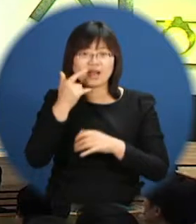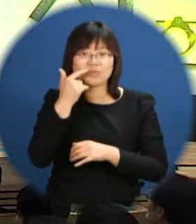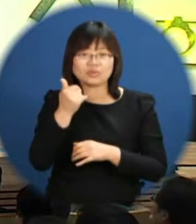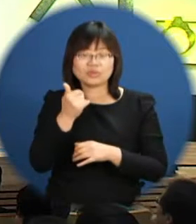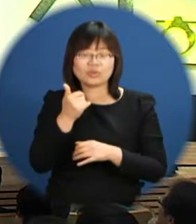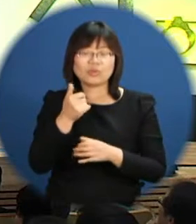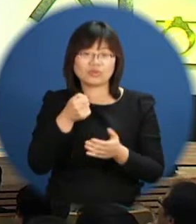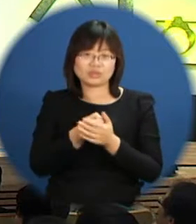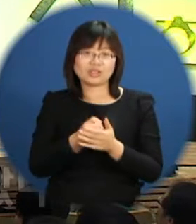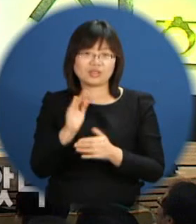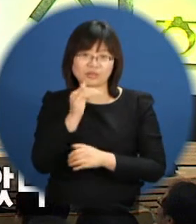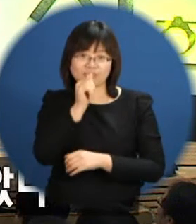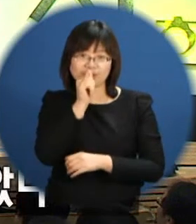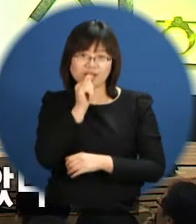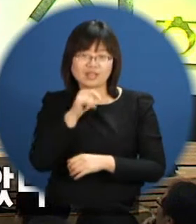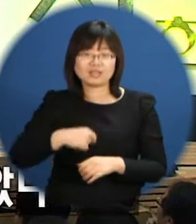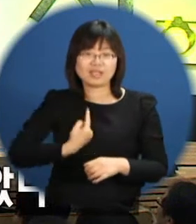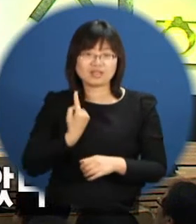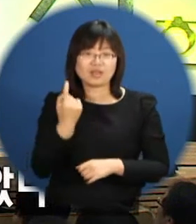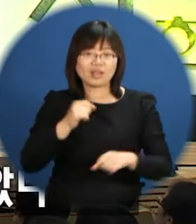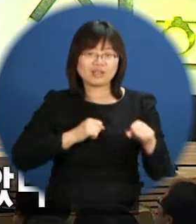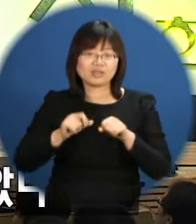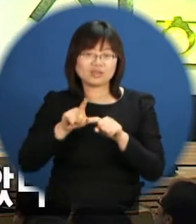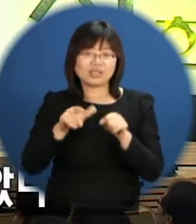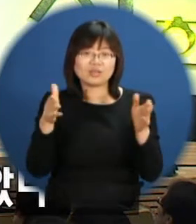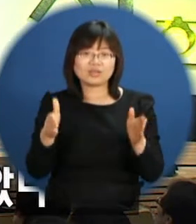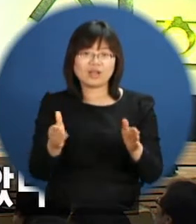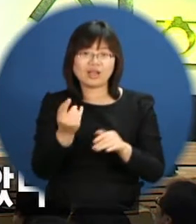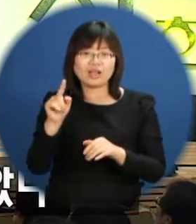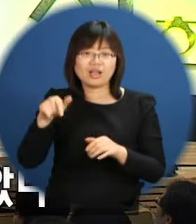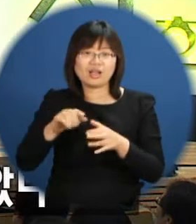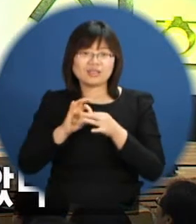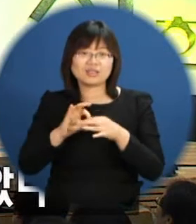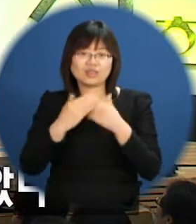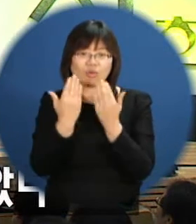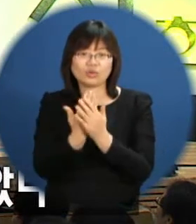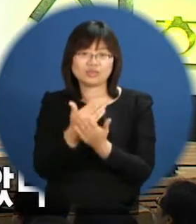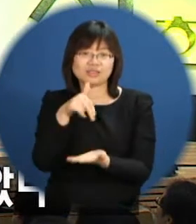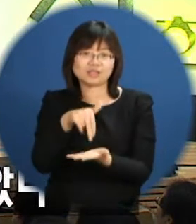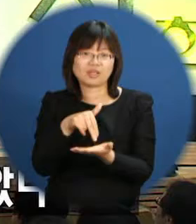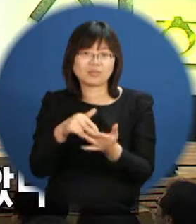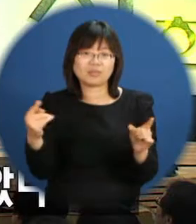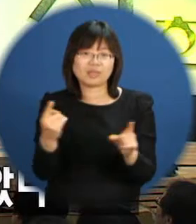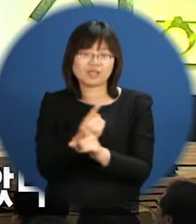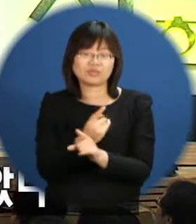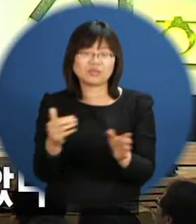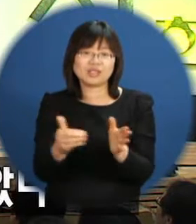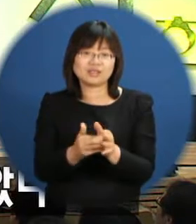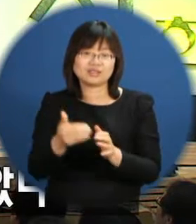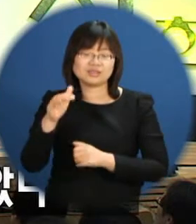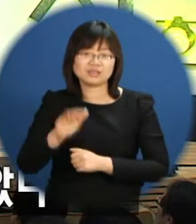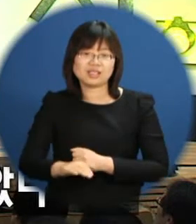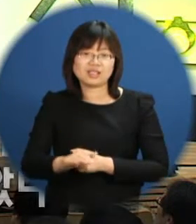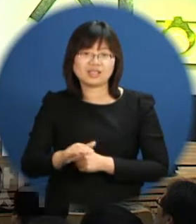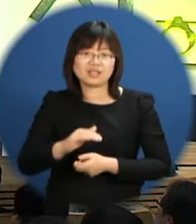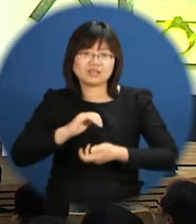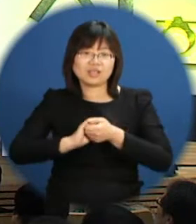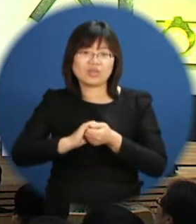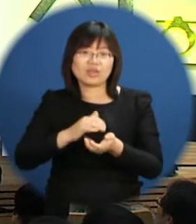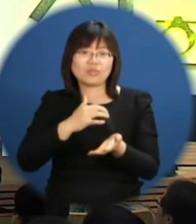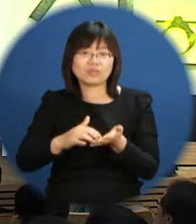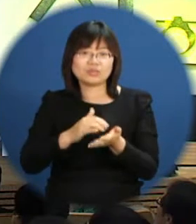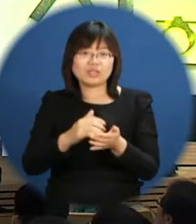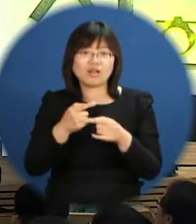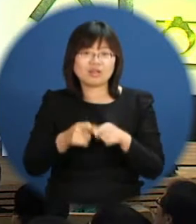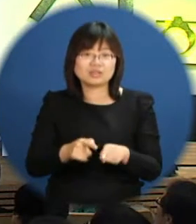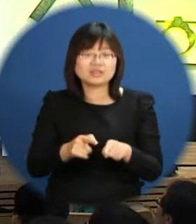있다 그는 자신의 활동 기간 중 화학의 거의 모든 면은 바꾸어 놓았는데 정량적인 분석을